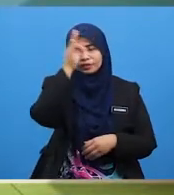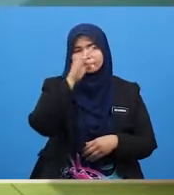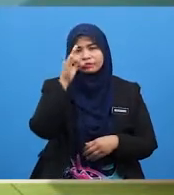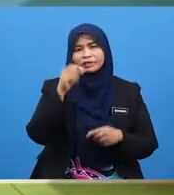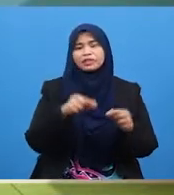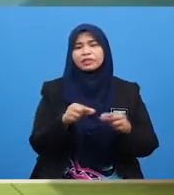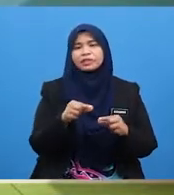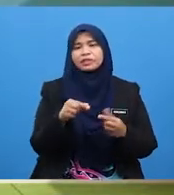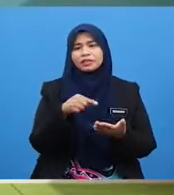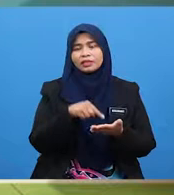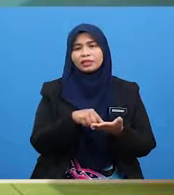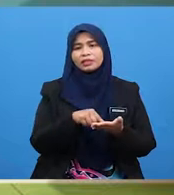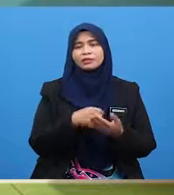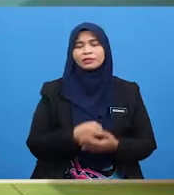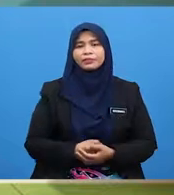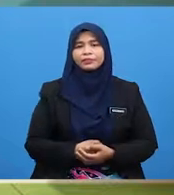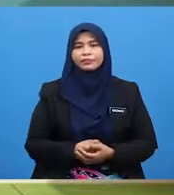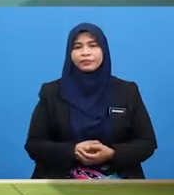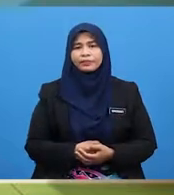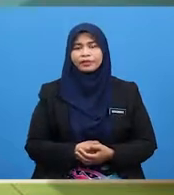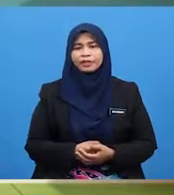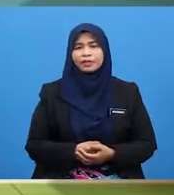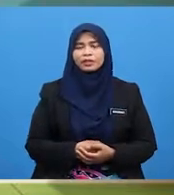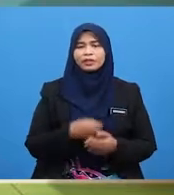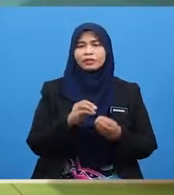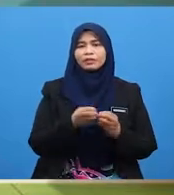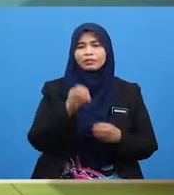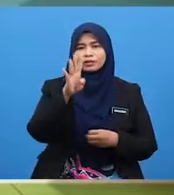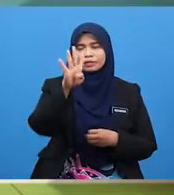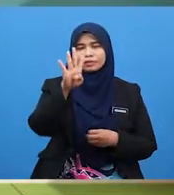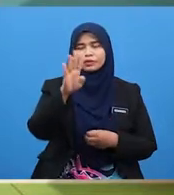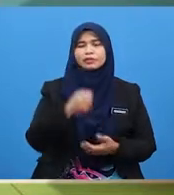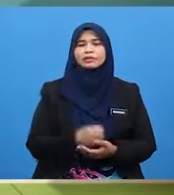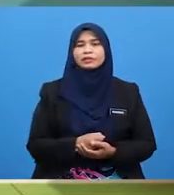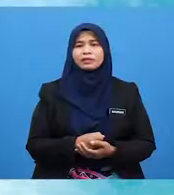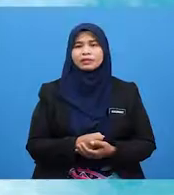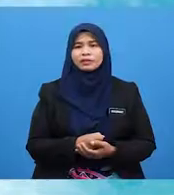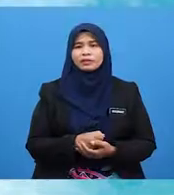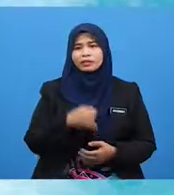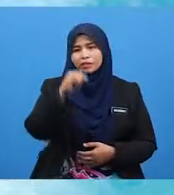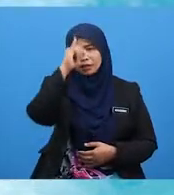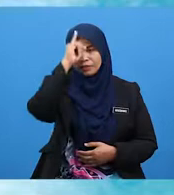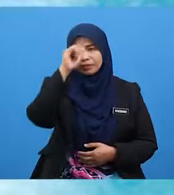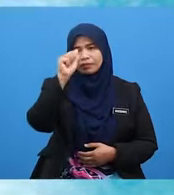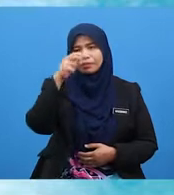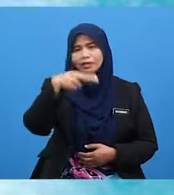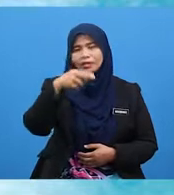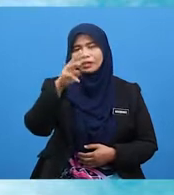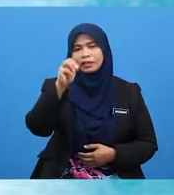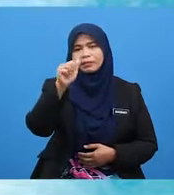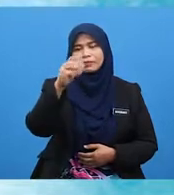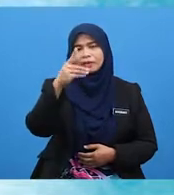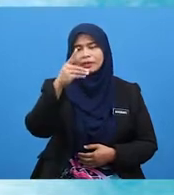Allah Subhanahu Wa Taala. Tokoh keempat yang akan kita kenali ialah Imam Ahmad